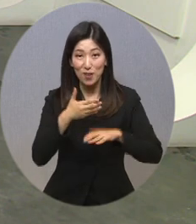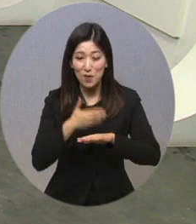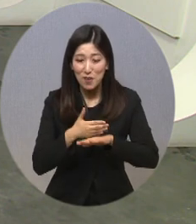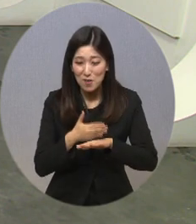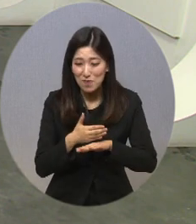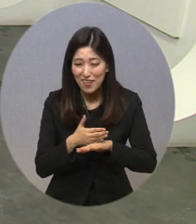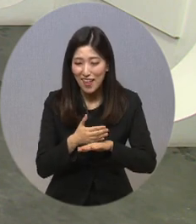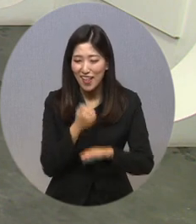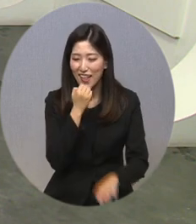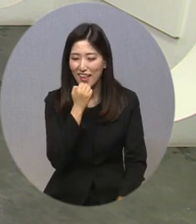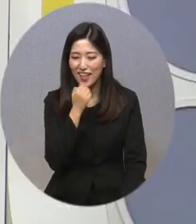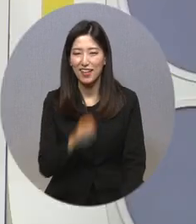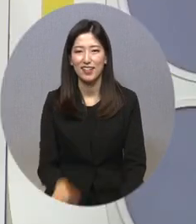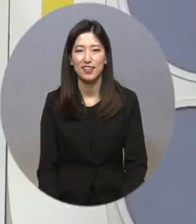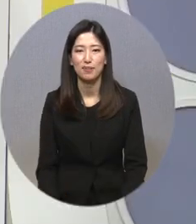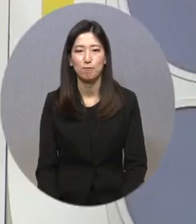고맙습니다.